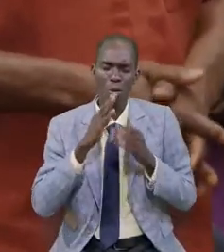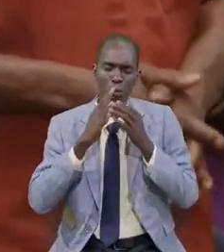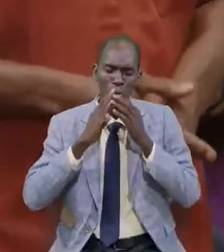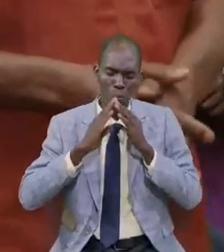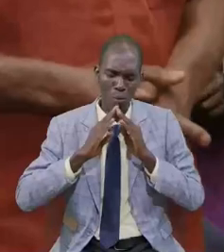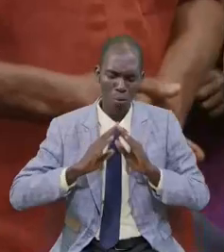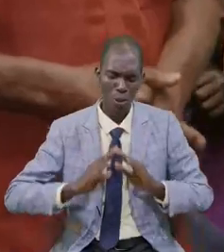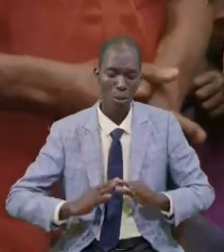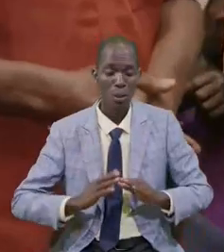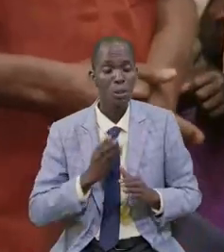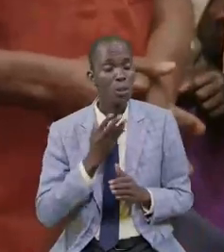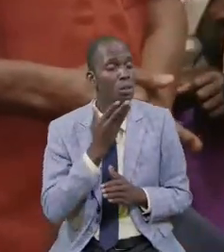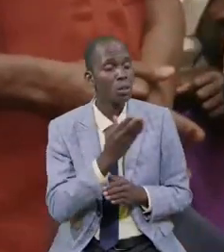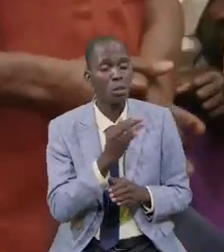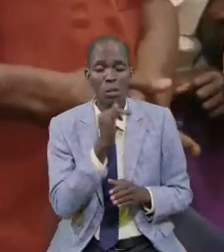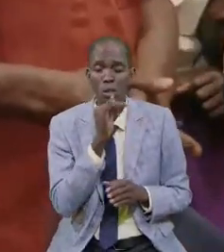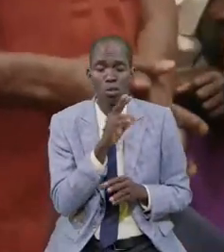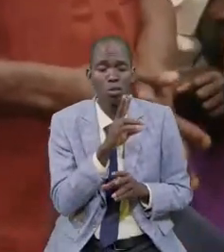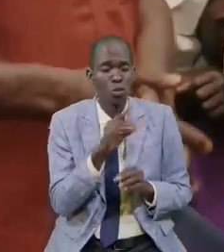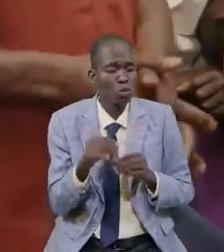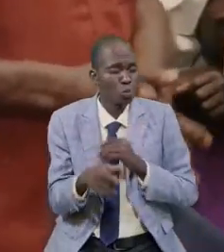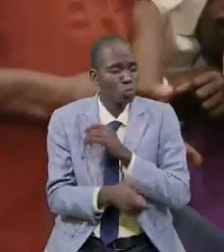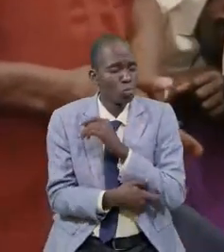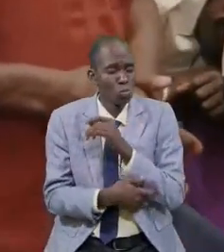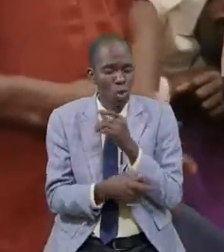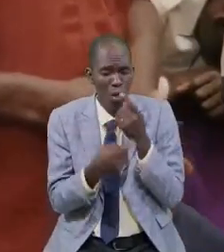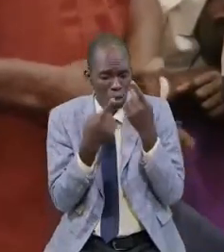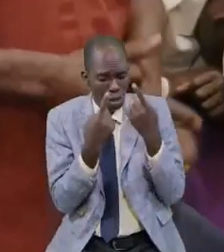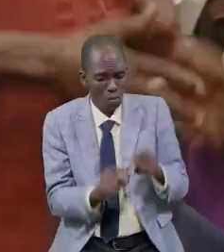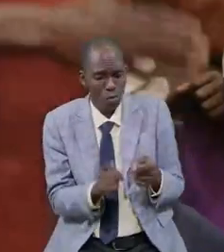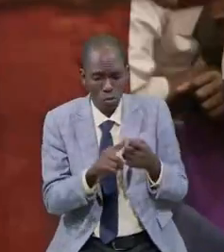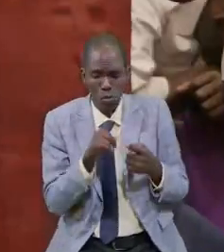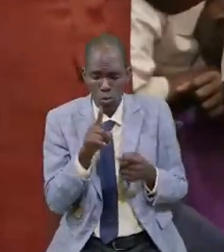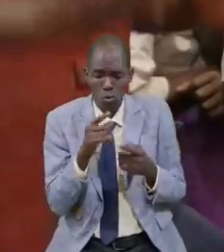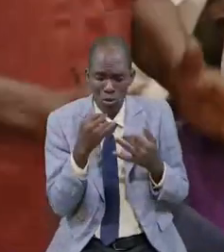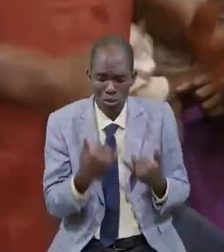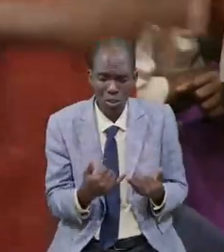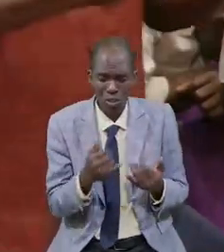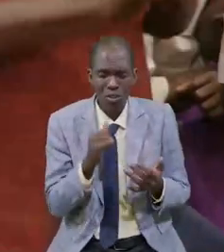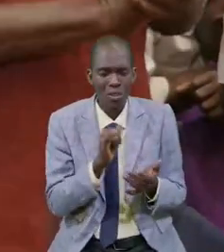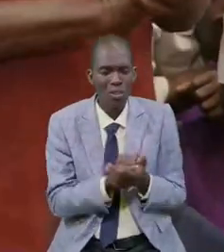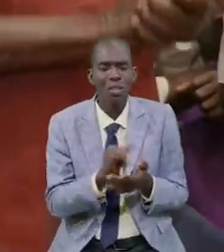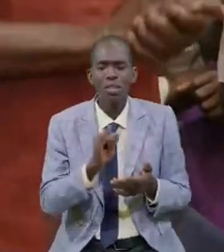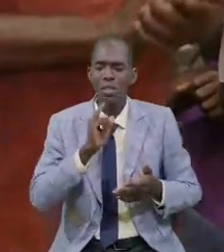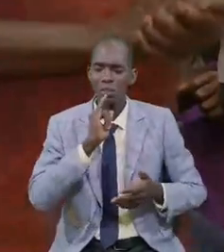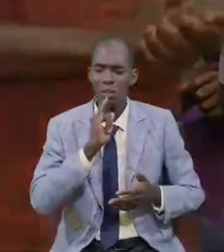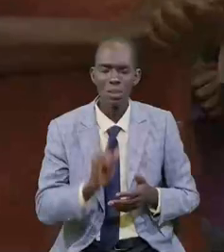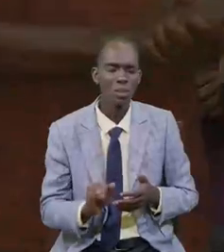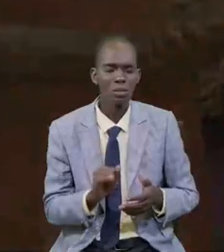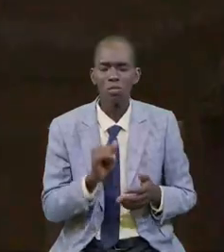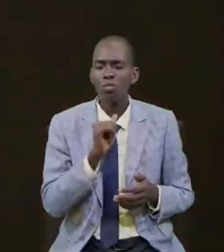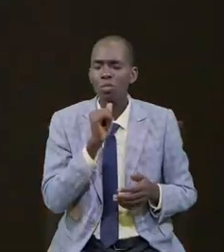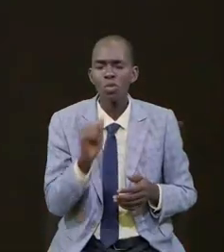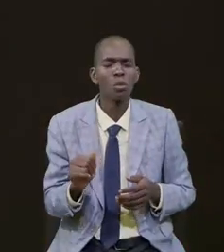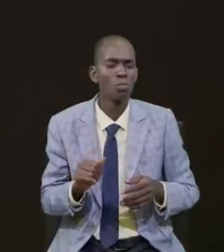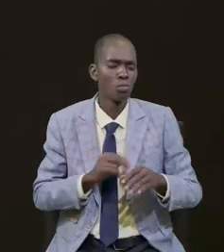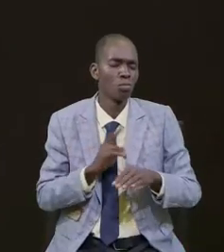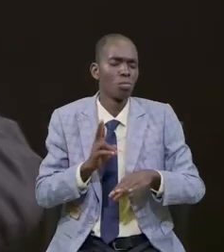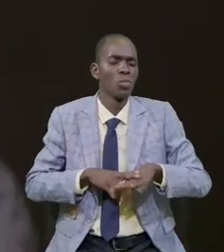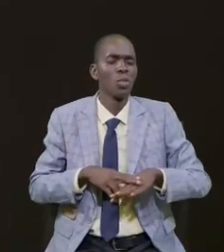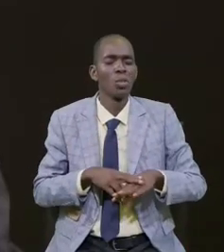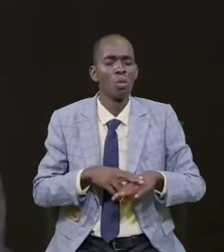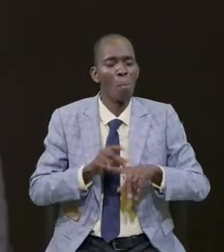Il n'y a pas de tentation qui vous surprenne, qui ne soit pas commune aux hommes,